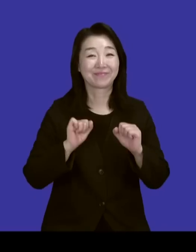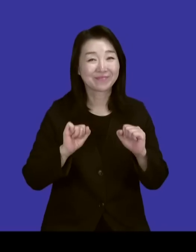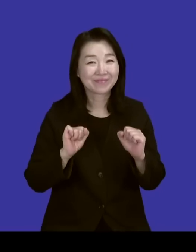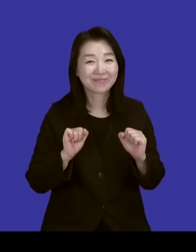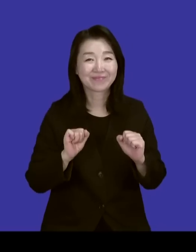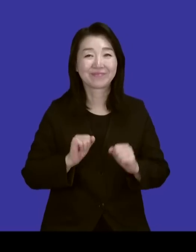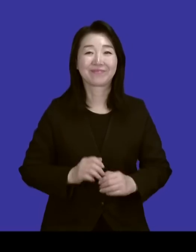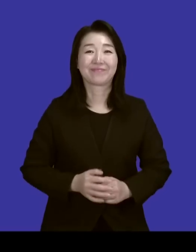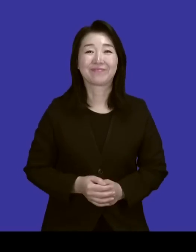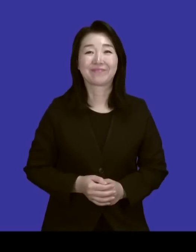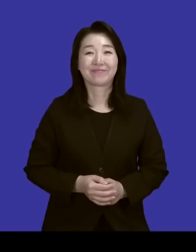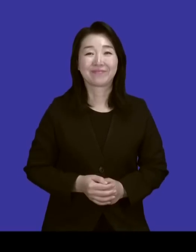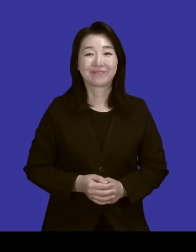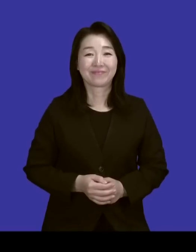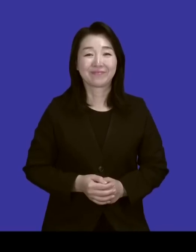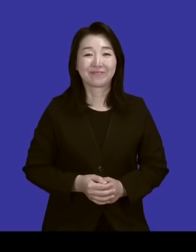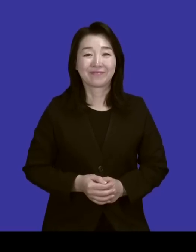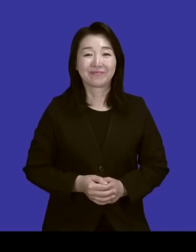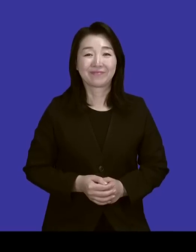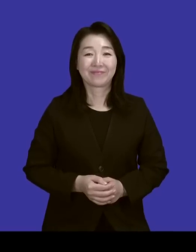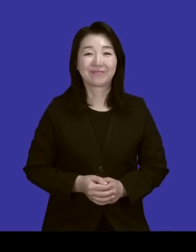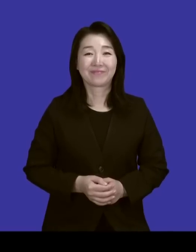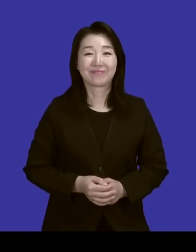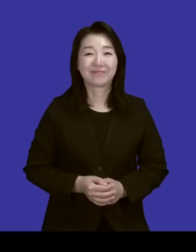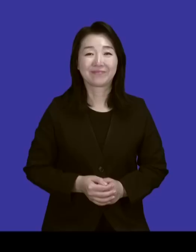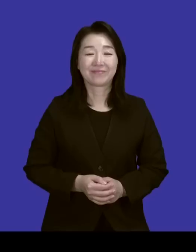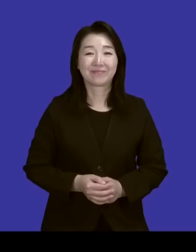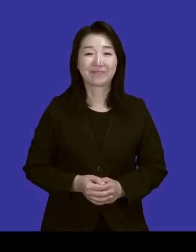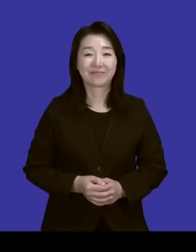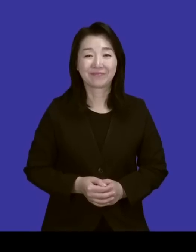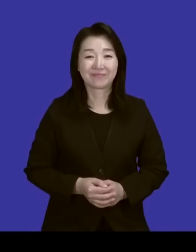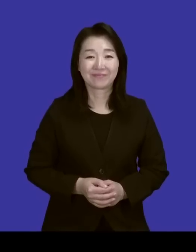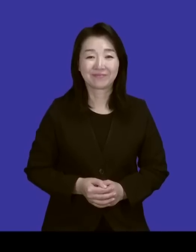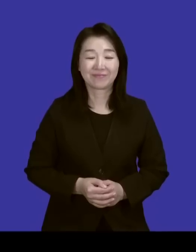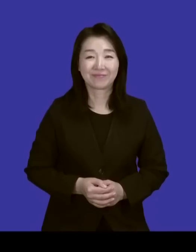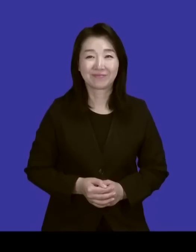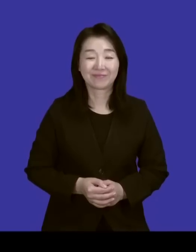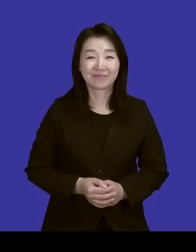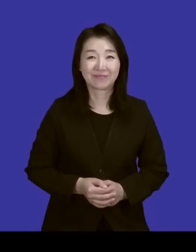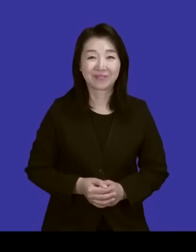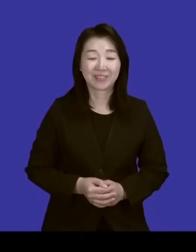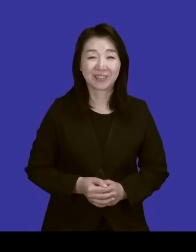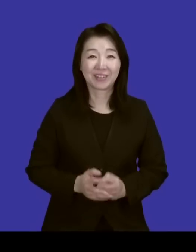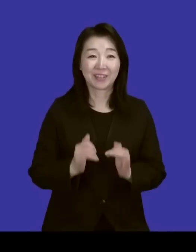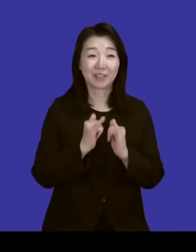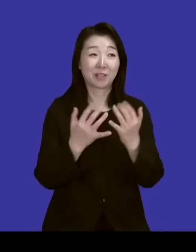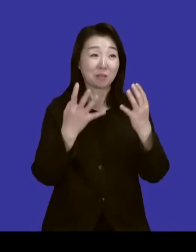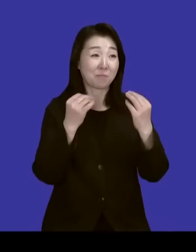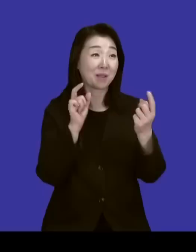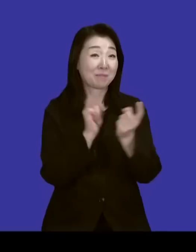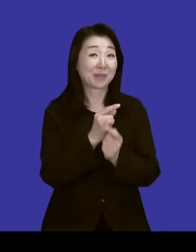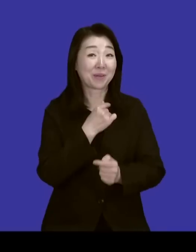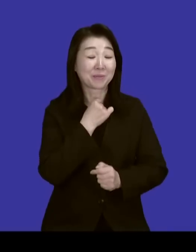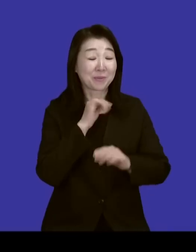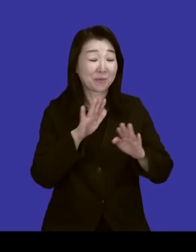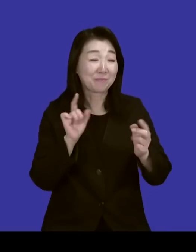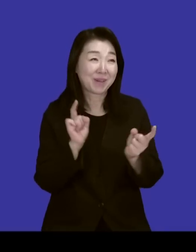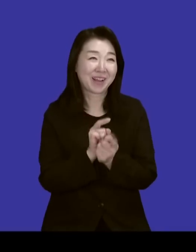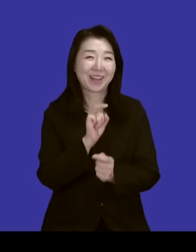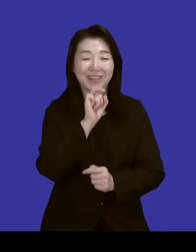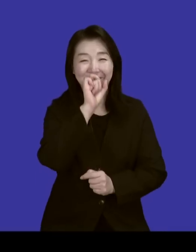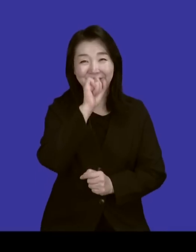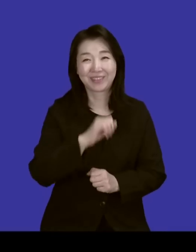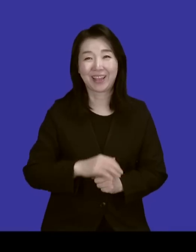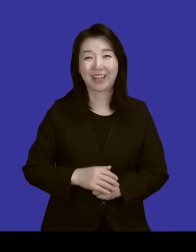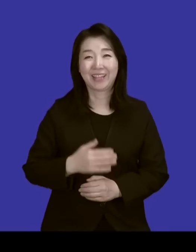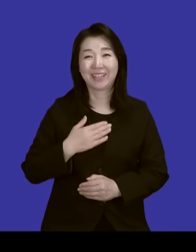안녕하세요. 안녕하세요. 아이고, 많은 분들이 뵙고 싶어 하는데 저희가 이렇게 저는 예전에 그 어른 성경학교